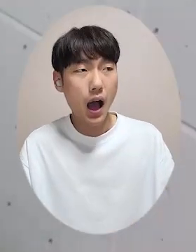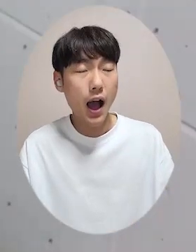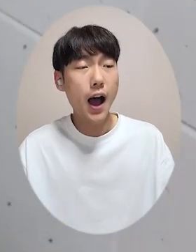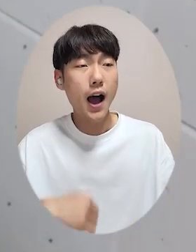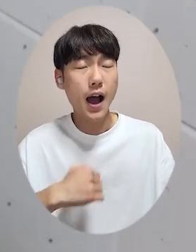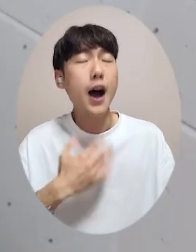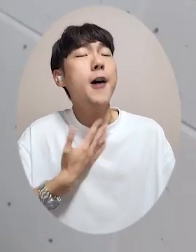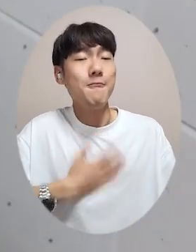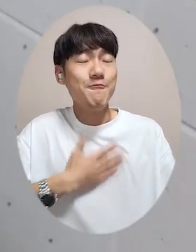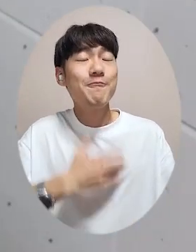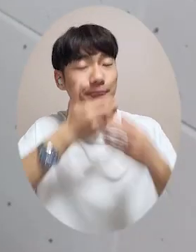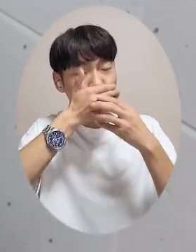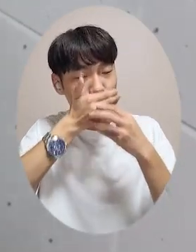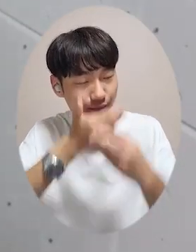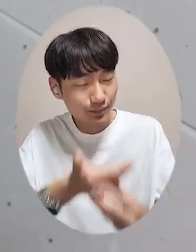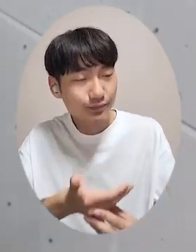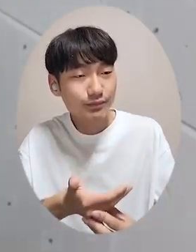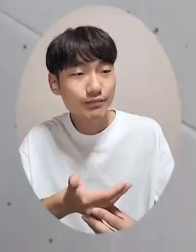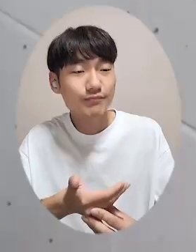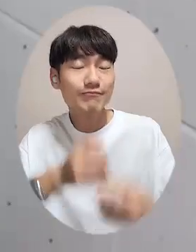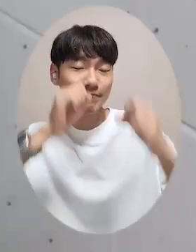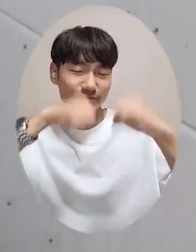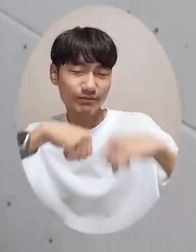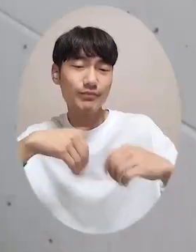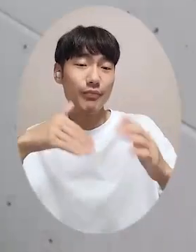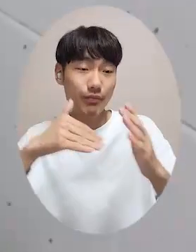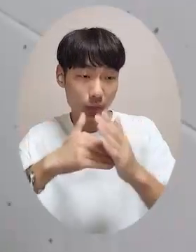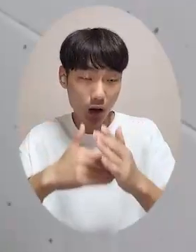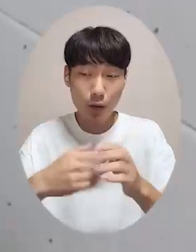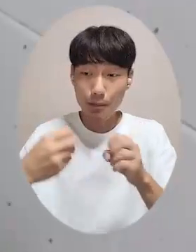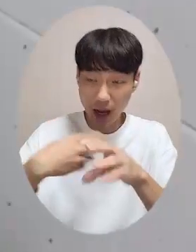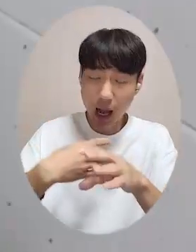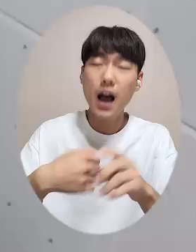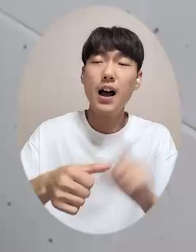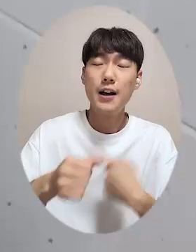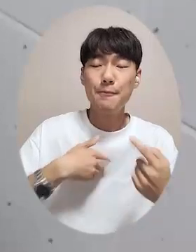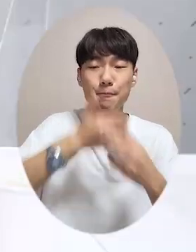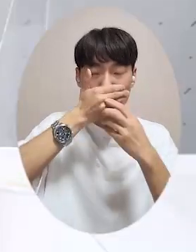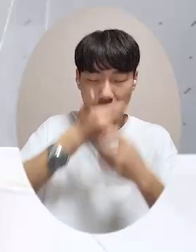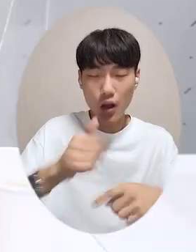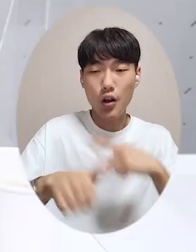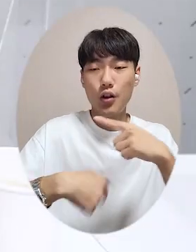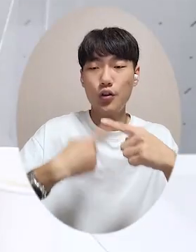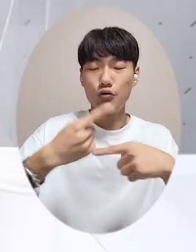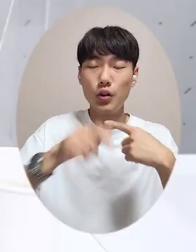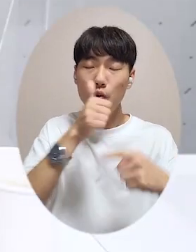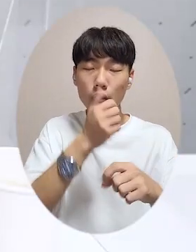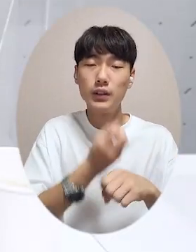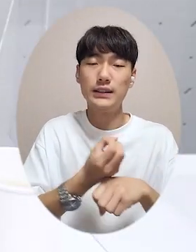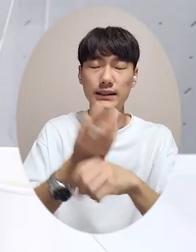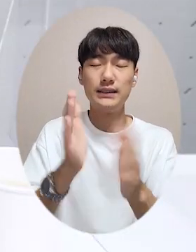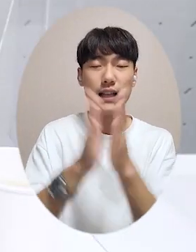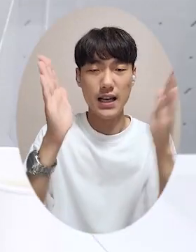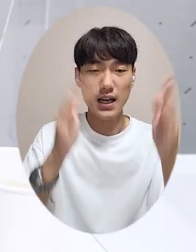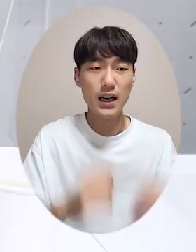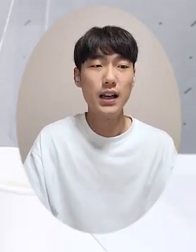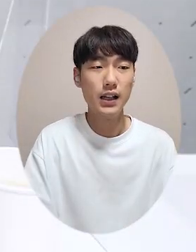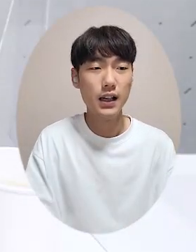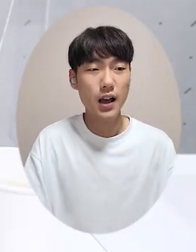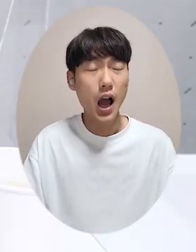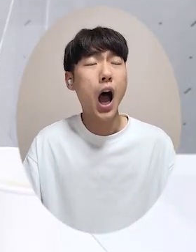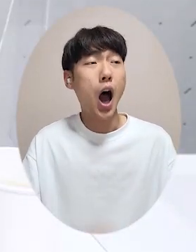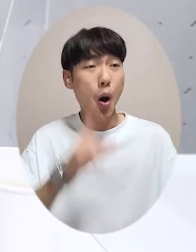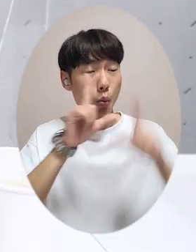그러면 마스크를 벗고 해주세요. 라고 답변을 들으면 마스크를 벗고 통역을 진행을 해요. 네. 그게 표정이 그렇게